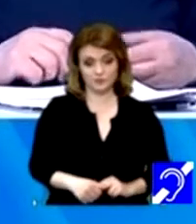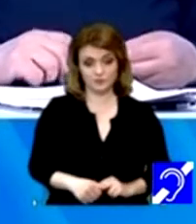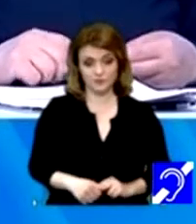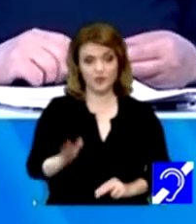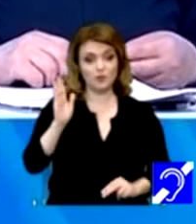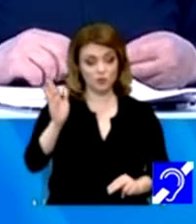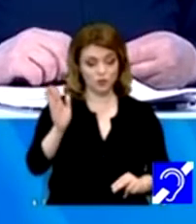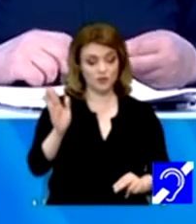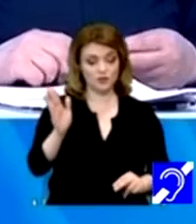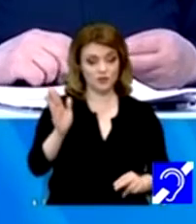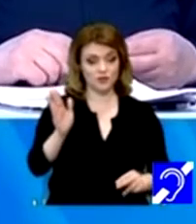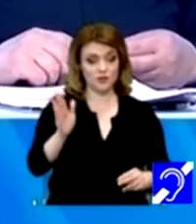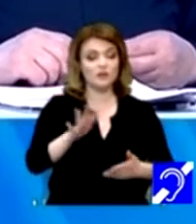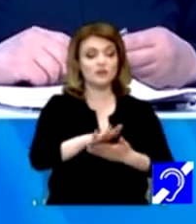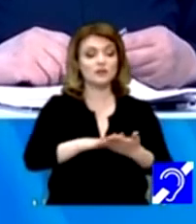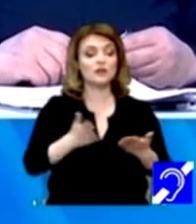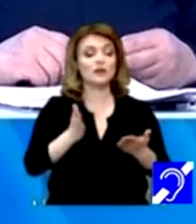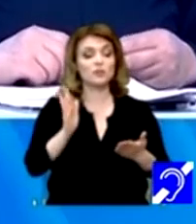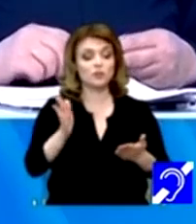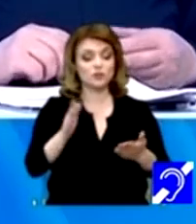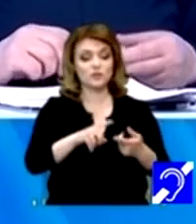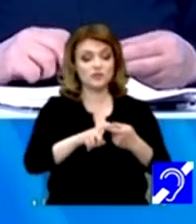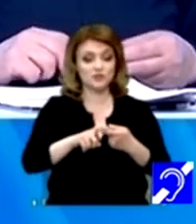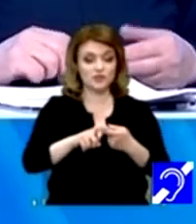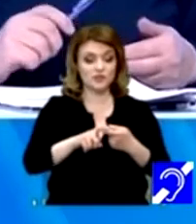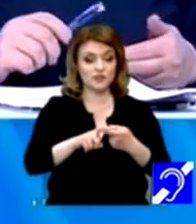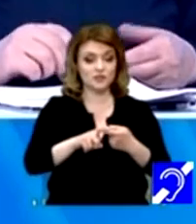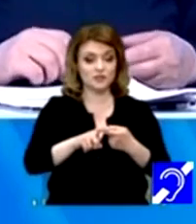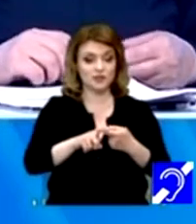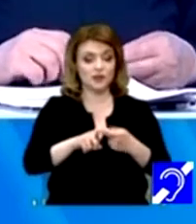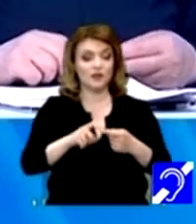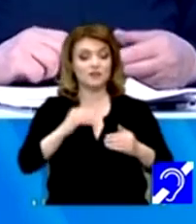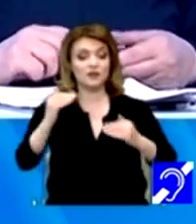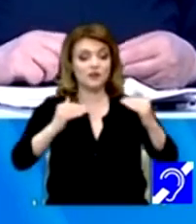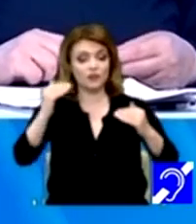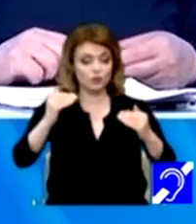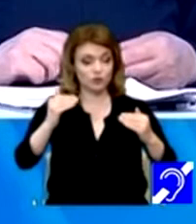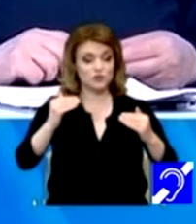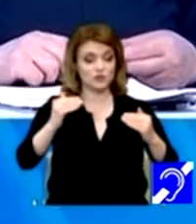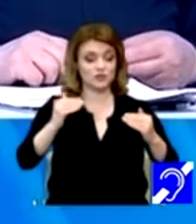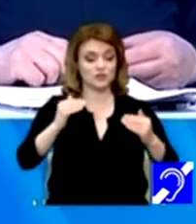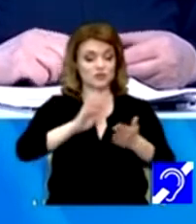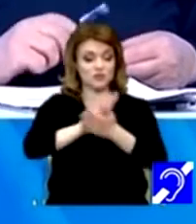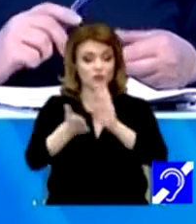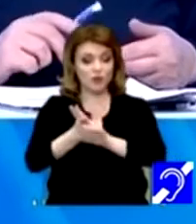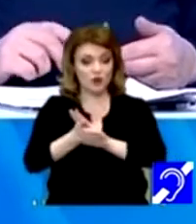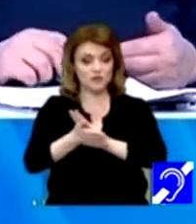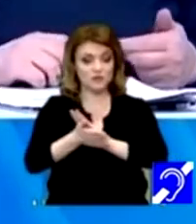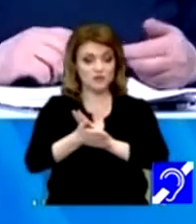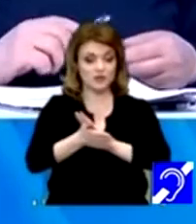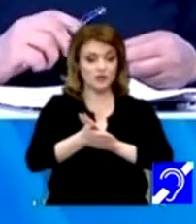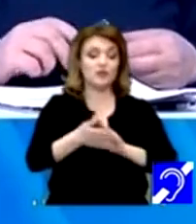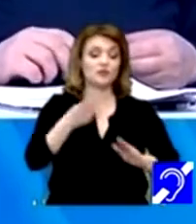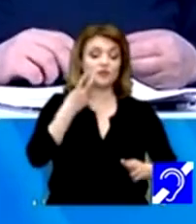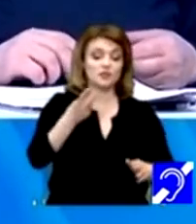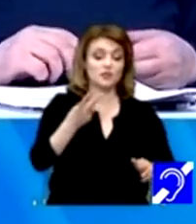fi indicatorii epidemiologici și în funcție de evoluția situației se vor